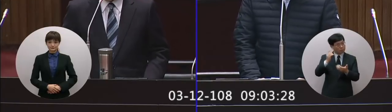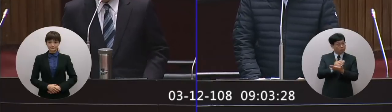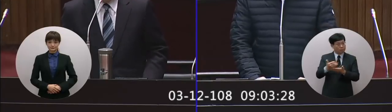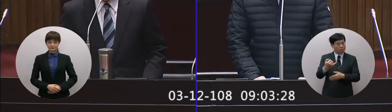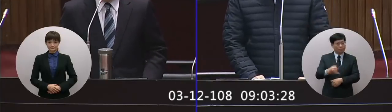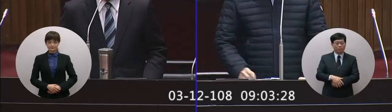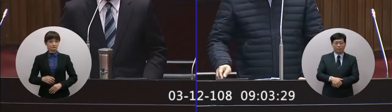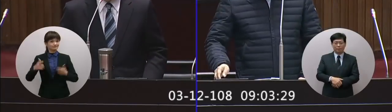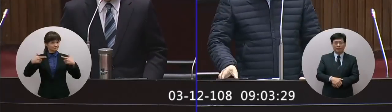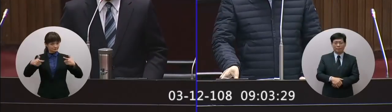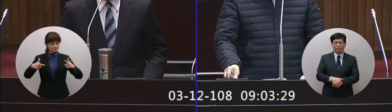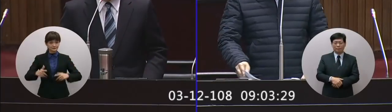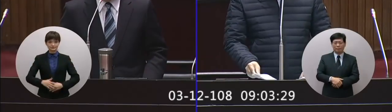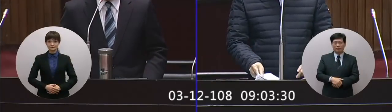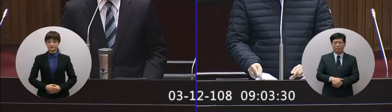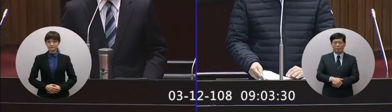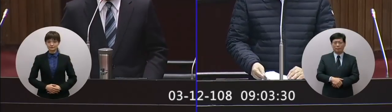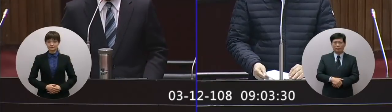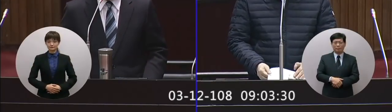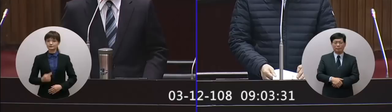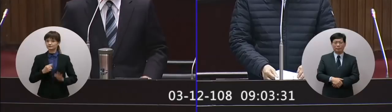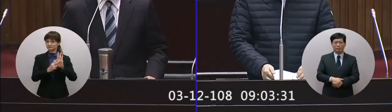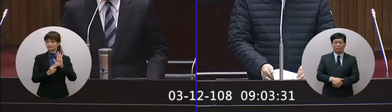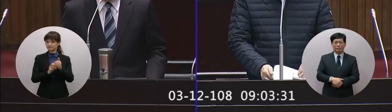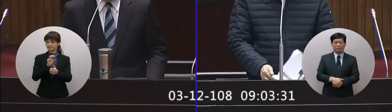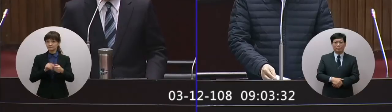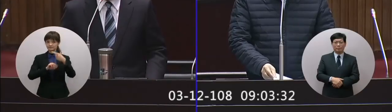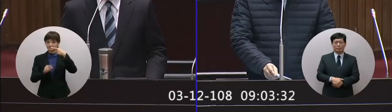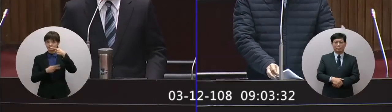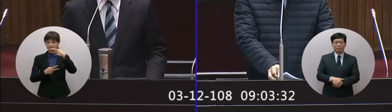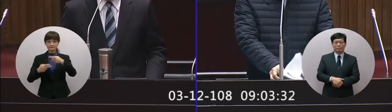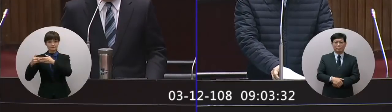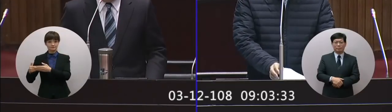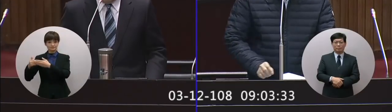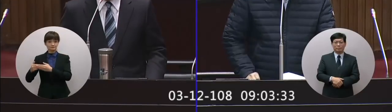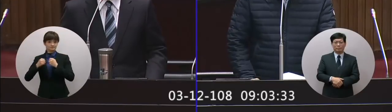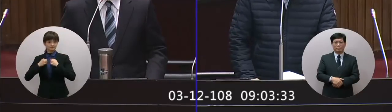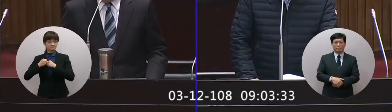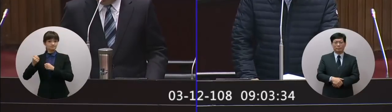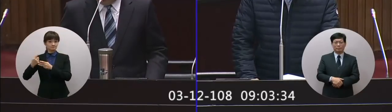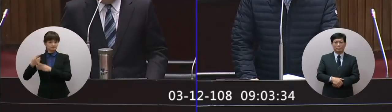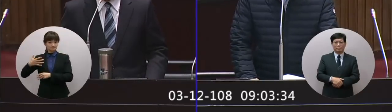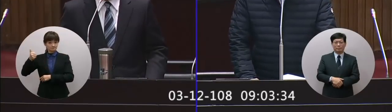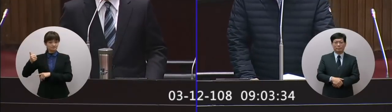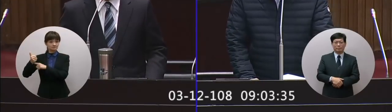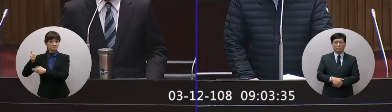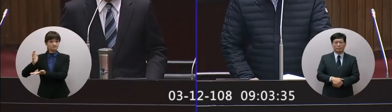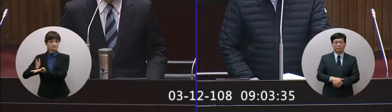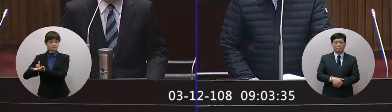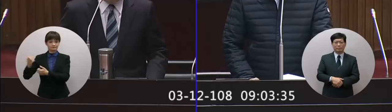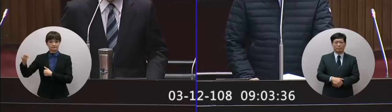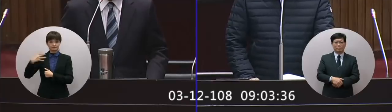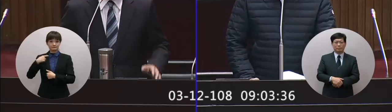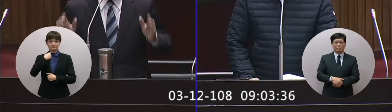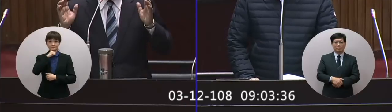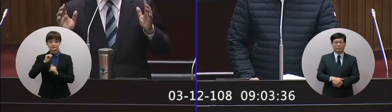论？ 不是这样，这是因为1月2号习近平主席发表告台湾同胞